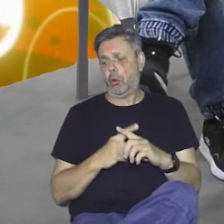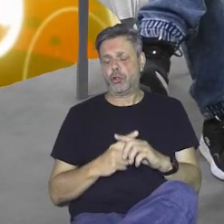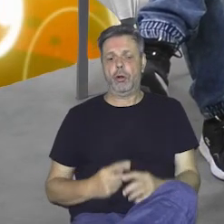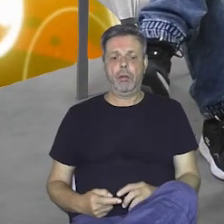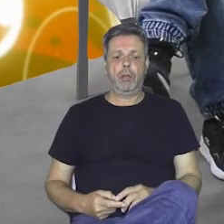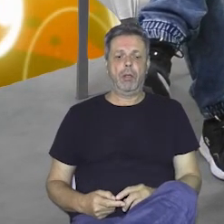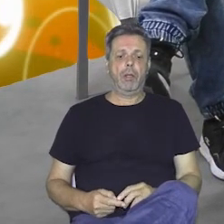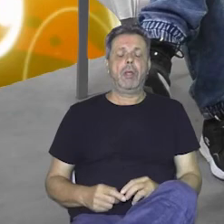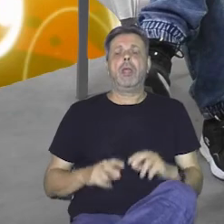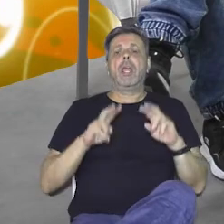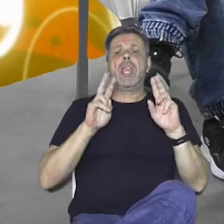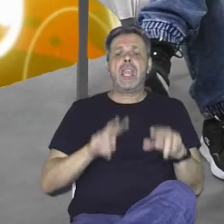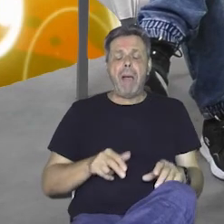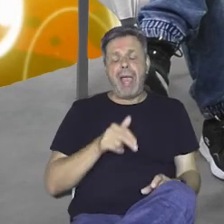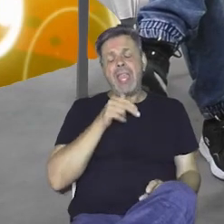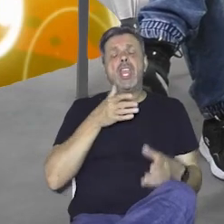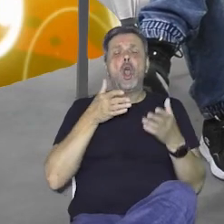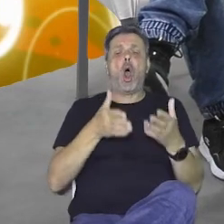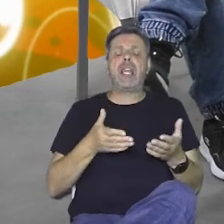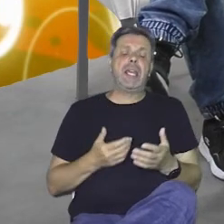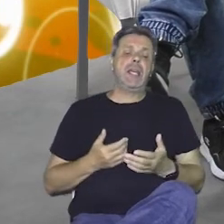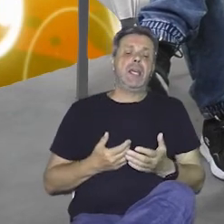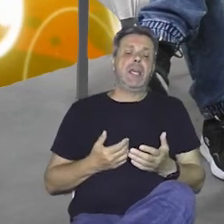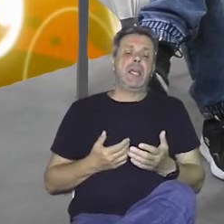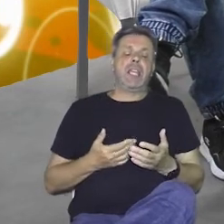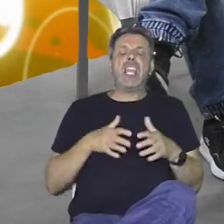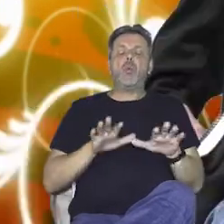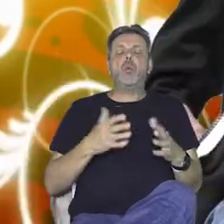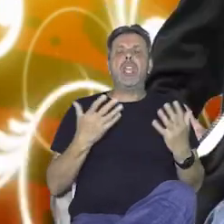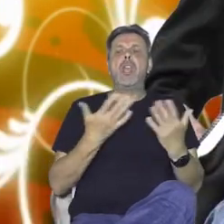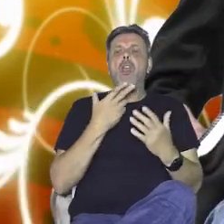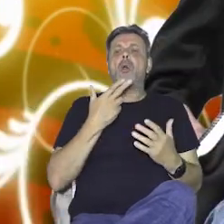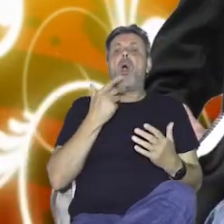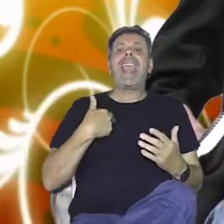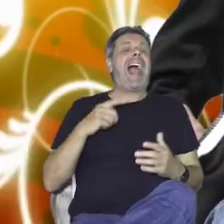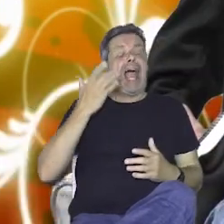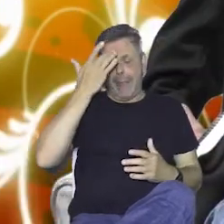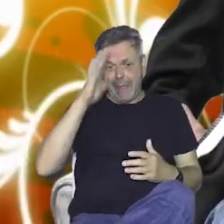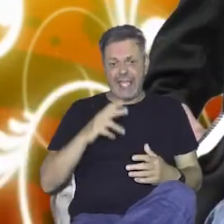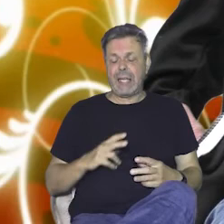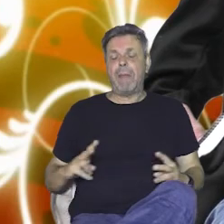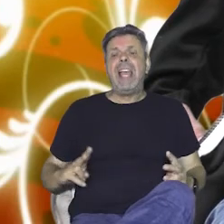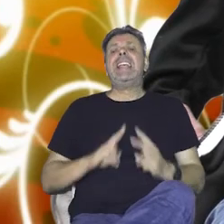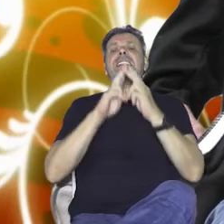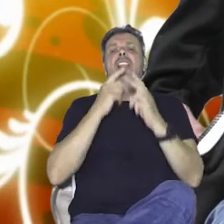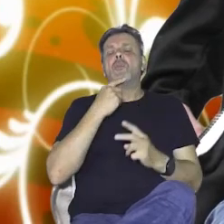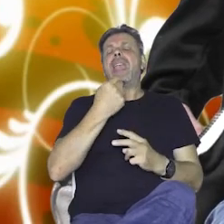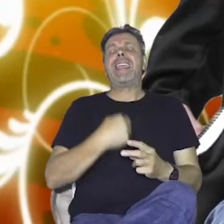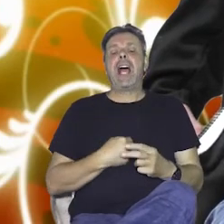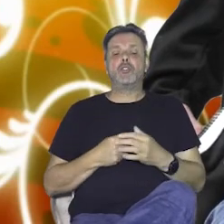bi. Ima i koji ljudi koje ja ne znam i sretno me, ili mi kažu